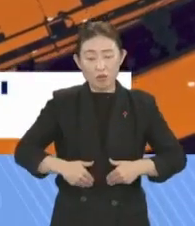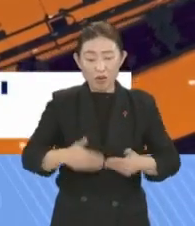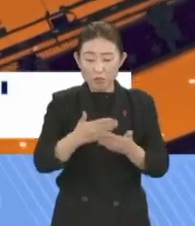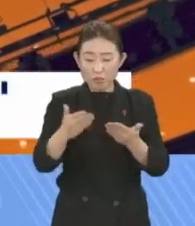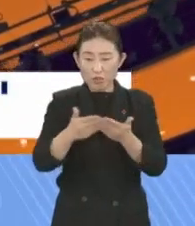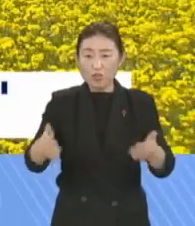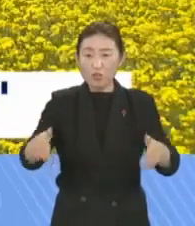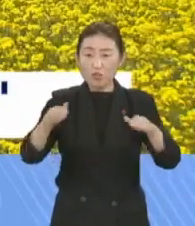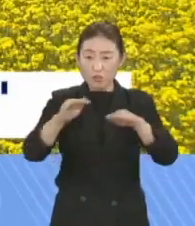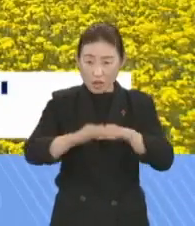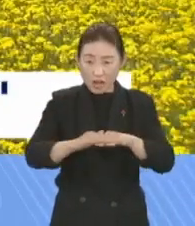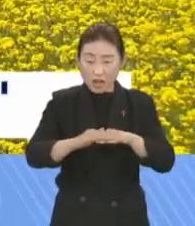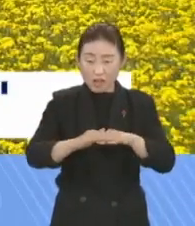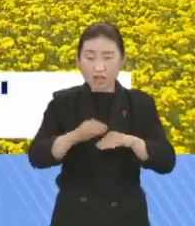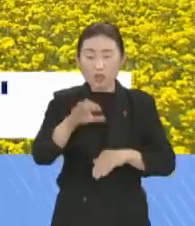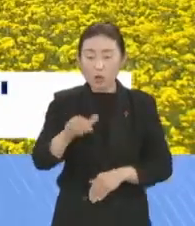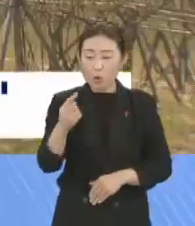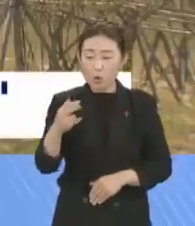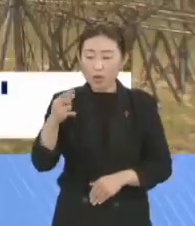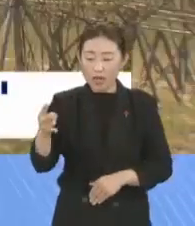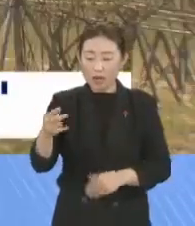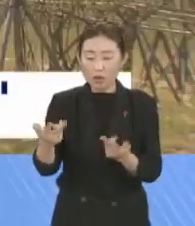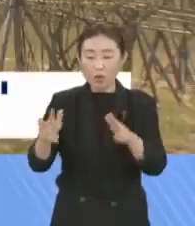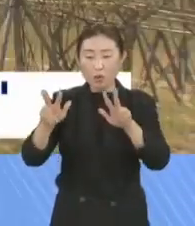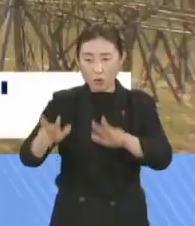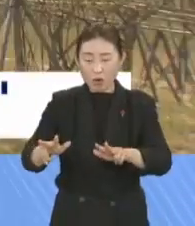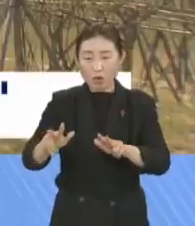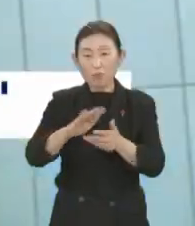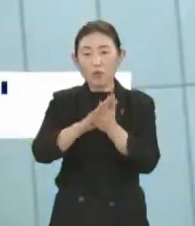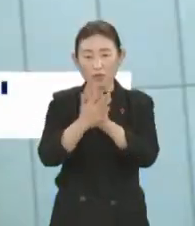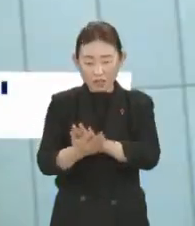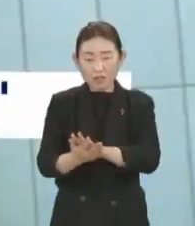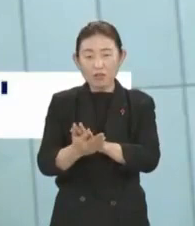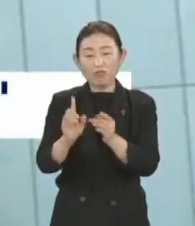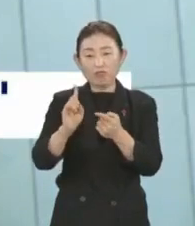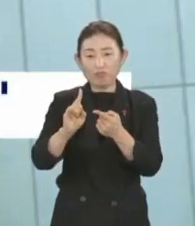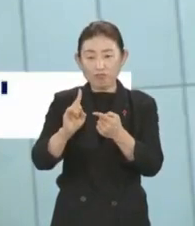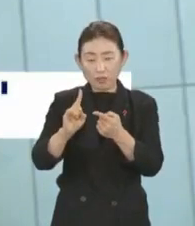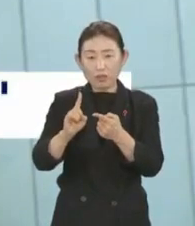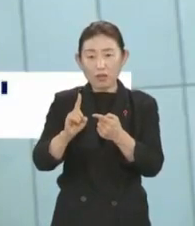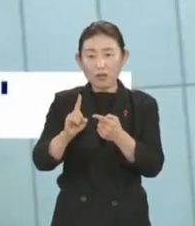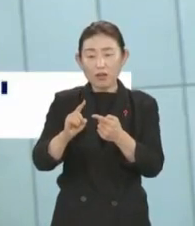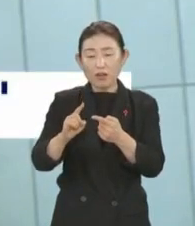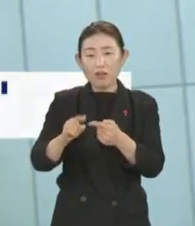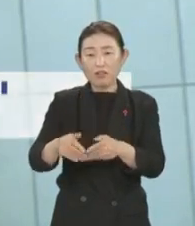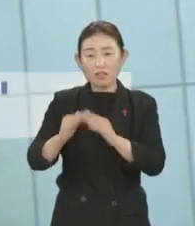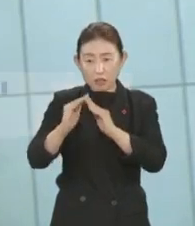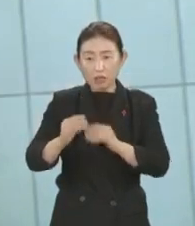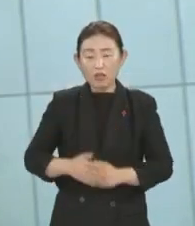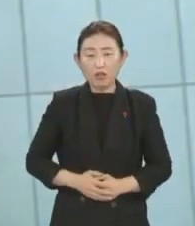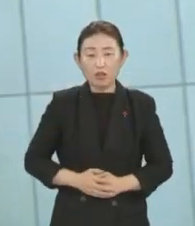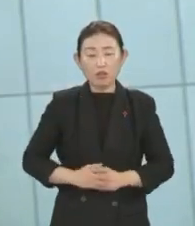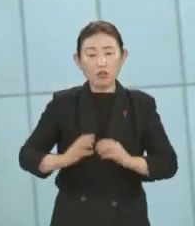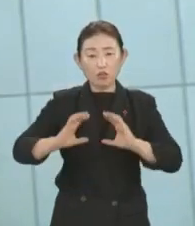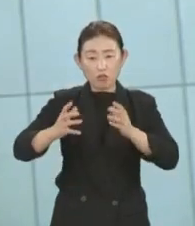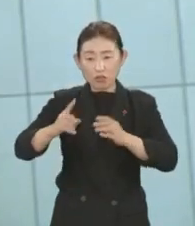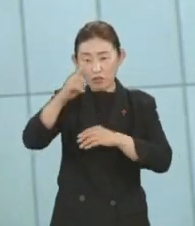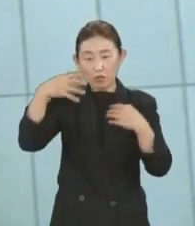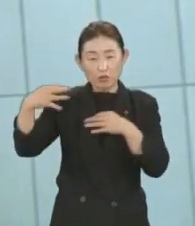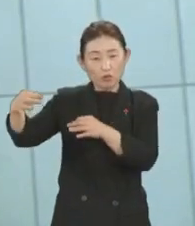이런 부분들은 홍해공원을 명품화하면서 보완을 하고요. 국가산단이 결정이 돼서 그 안에 기업들